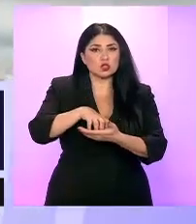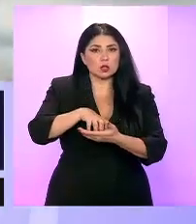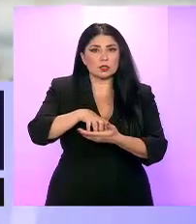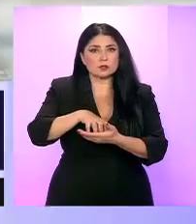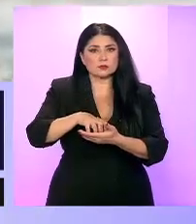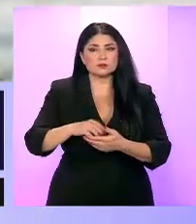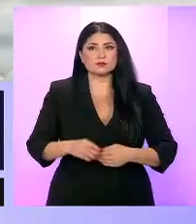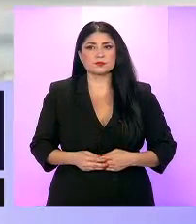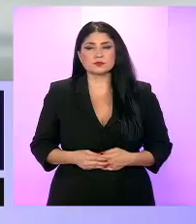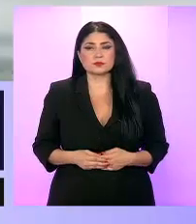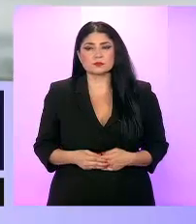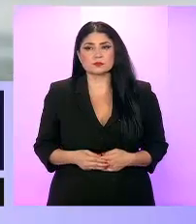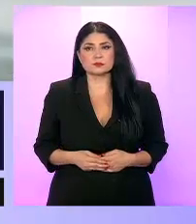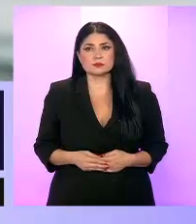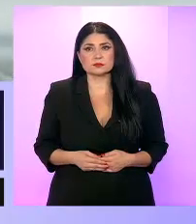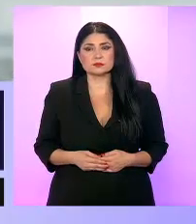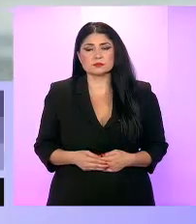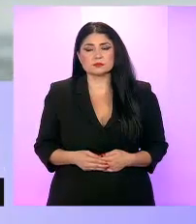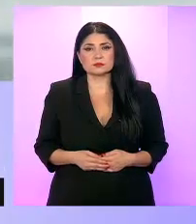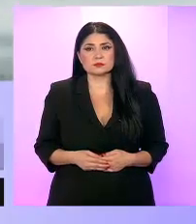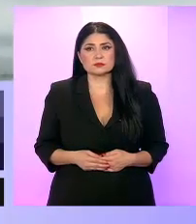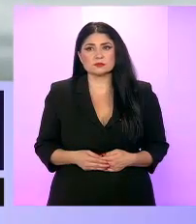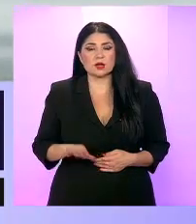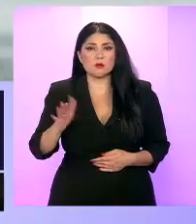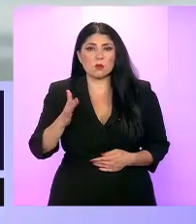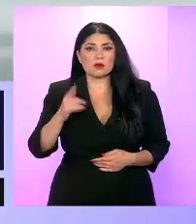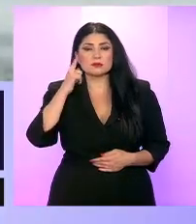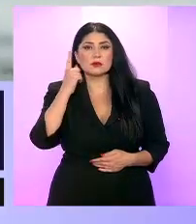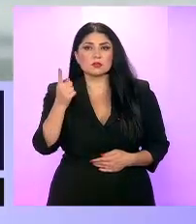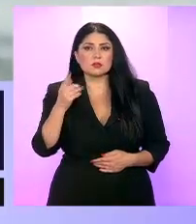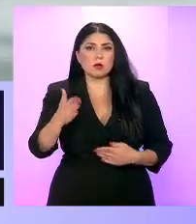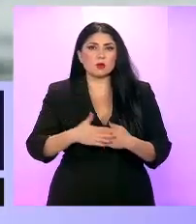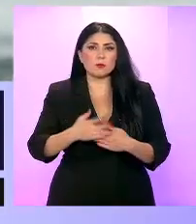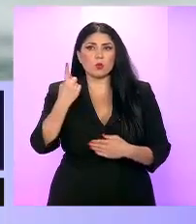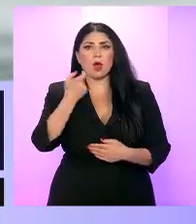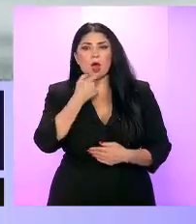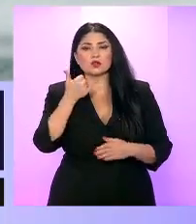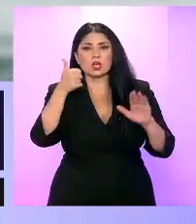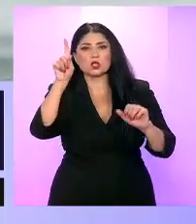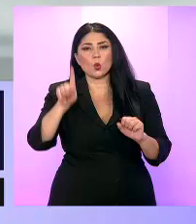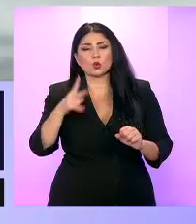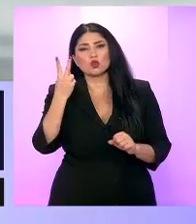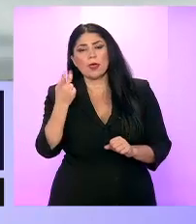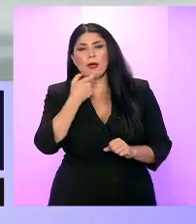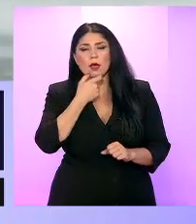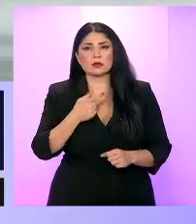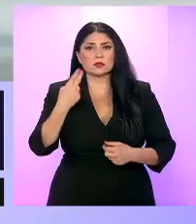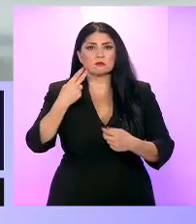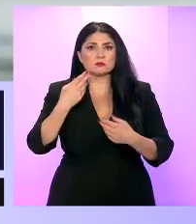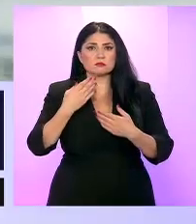vecinătate a țărmului. Deci, cel mai probabil, eu personal estimez undeva în jur de un an și jumătate, doi de acum încolo,